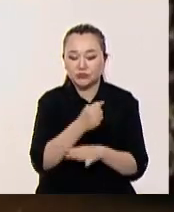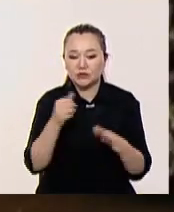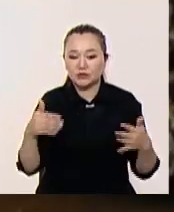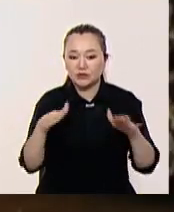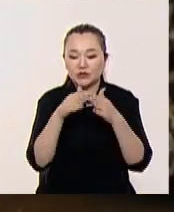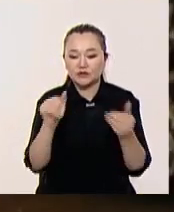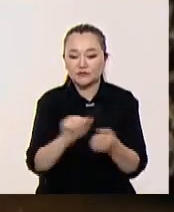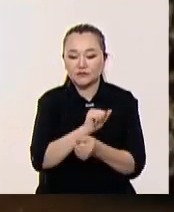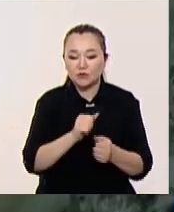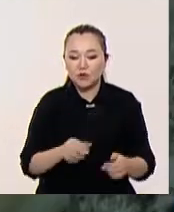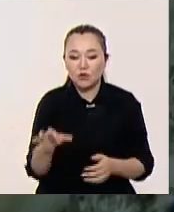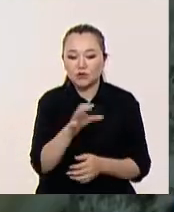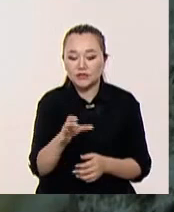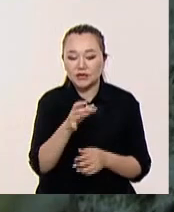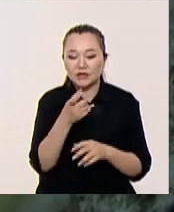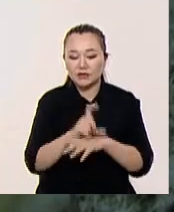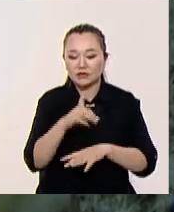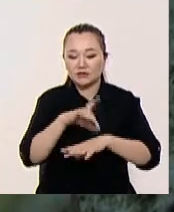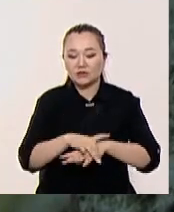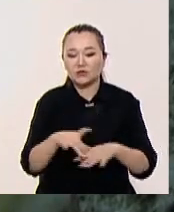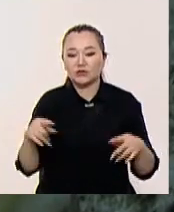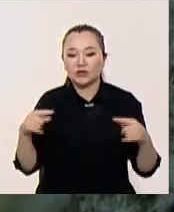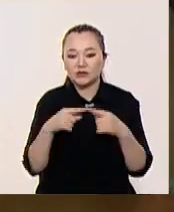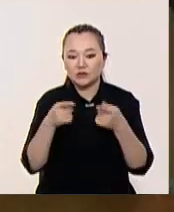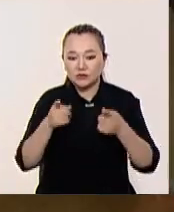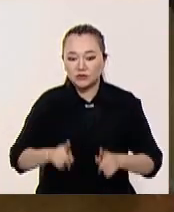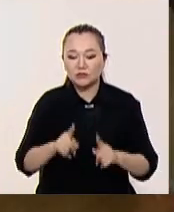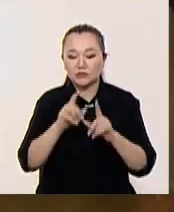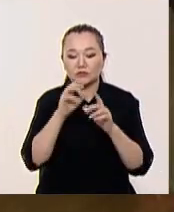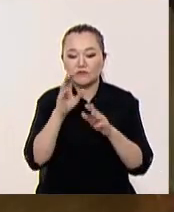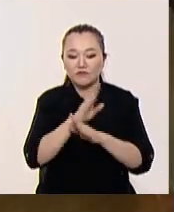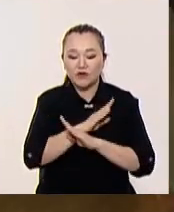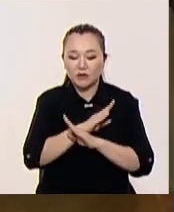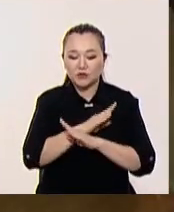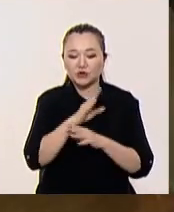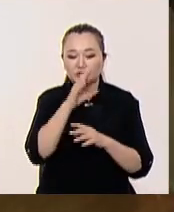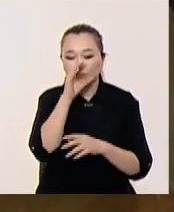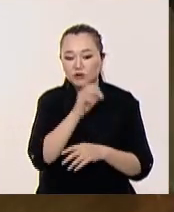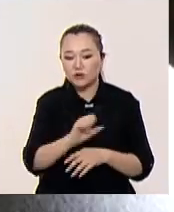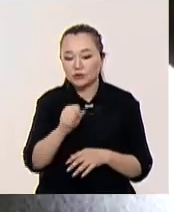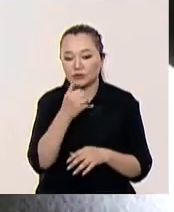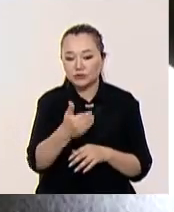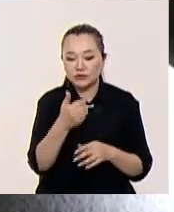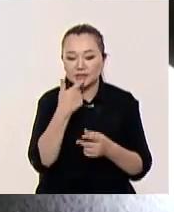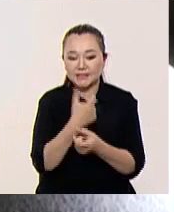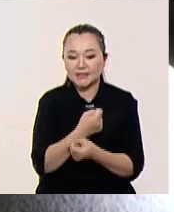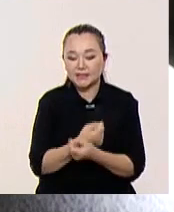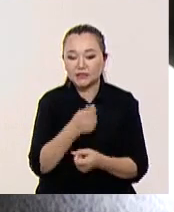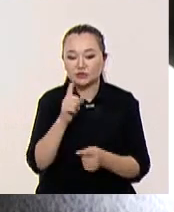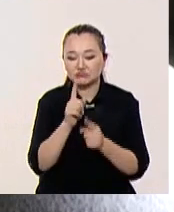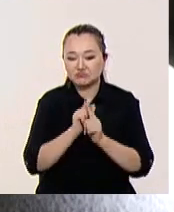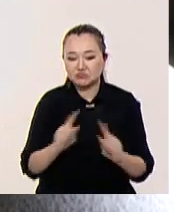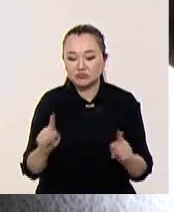в музей подтвердили что фрагмент скелета действительно принадлежит вымершим у млекопитающему чем примечательны